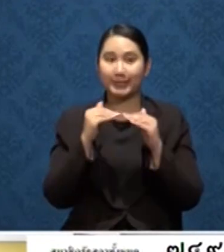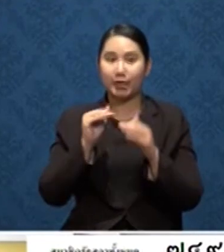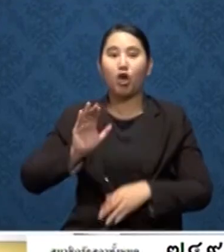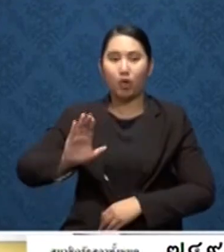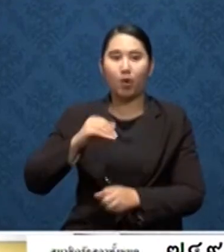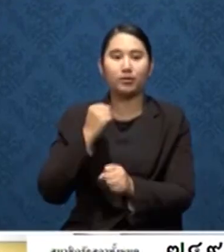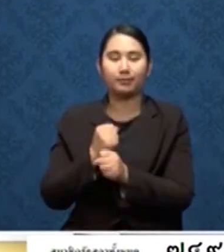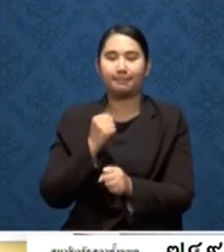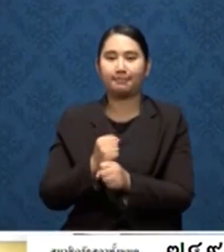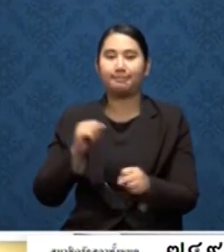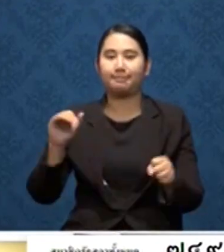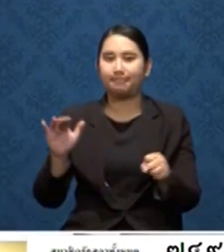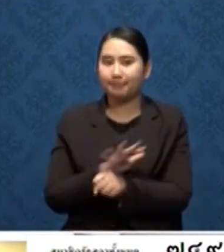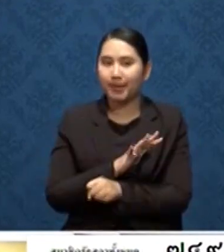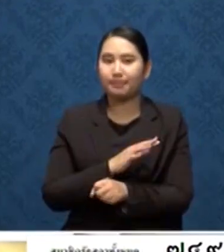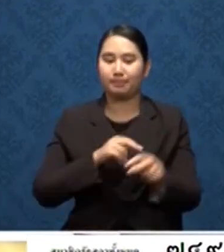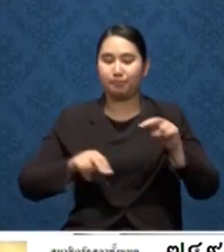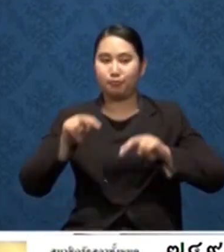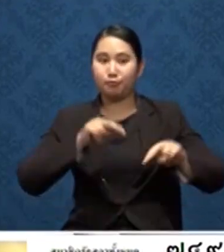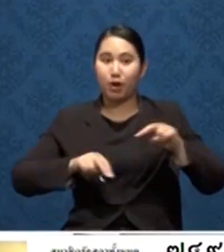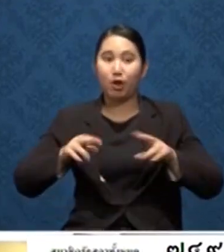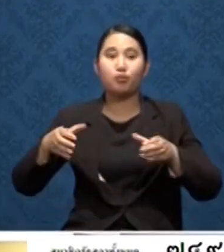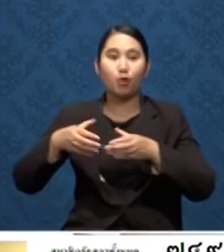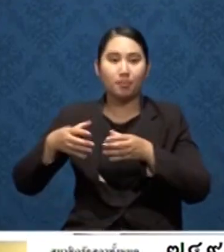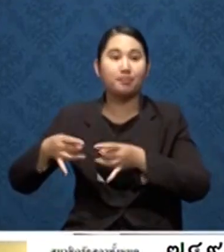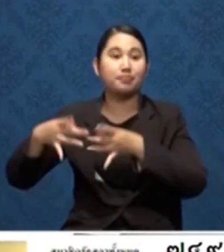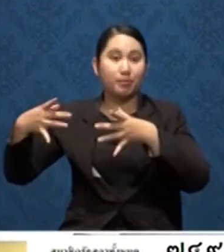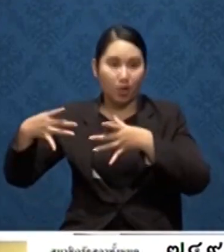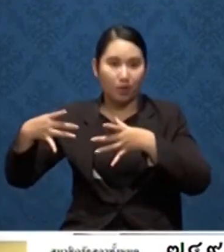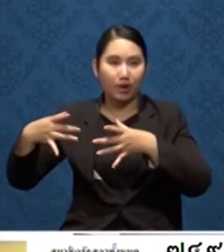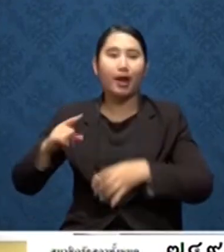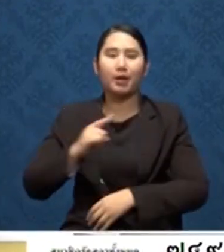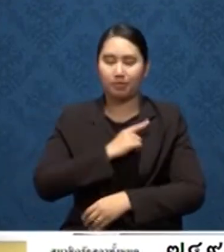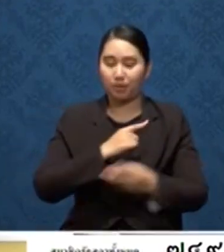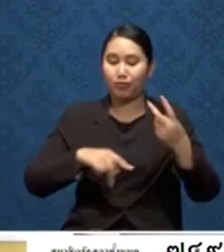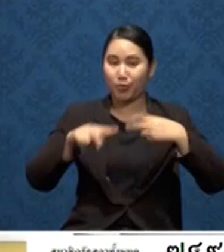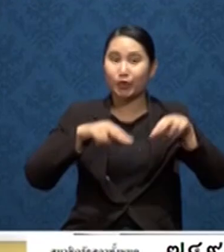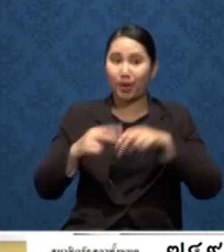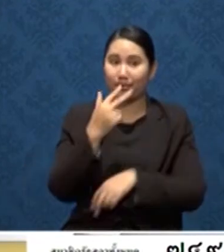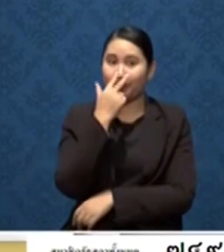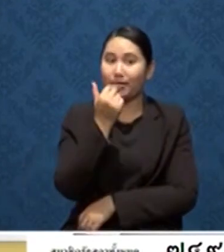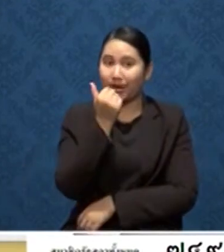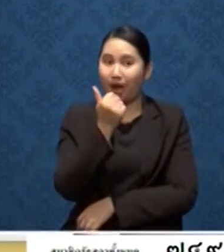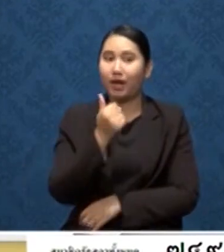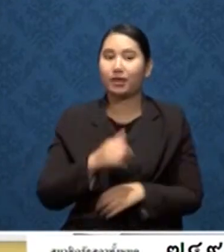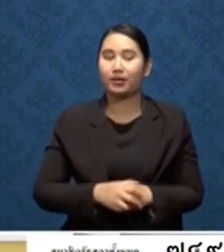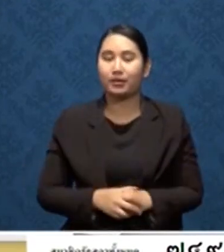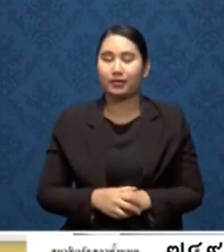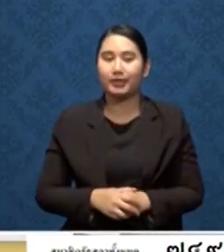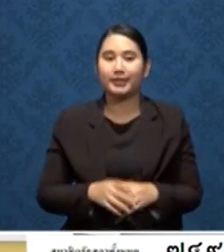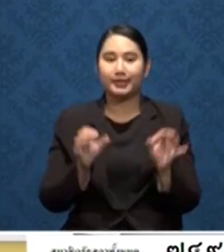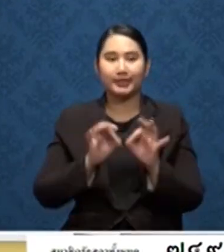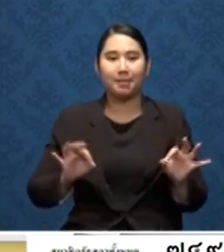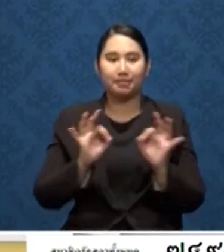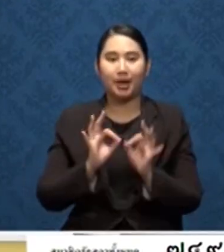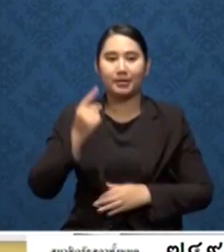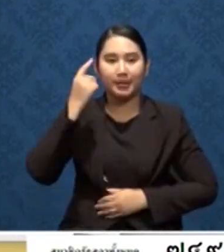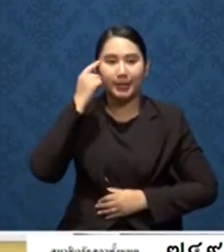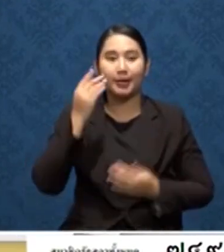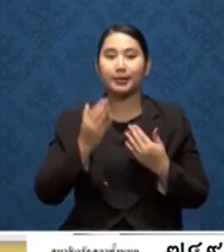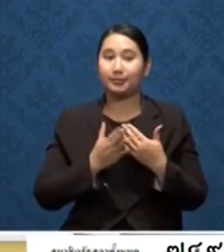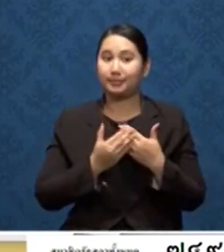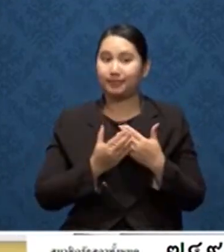ทำหน้าที่อย่างเต็มที่ในการตรวจสอบถ่วงดุลรัฐบาลในฐานะฝ่ายทหารแต่ผมก็อยากให้ท่านพึงตระหนักไว้เหมือนกันนะครับ